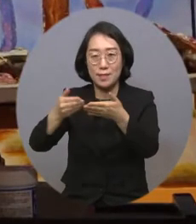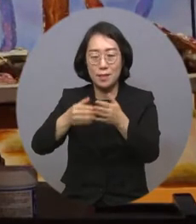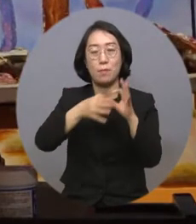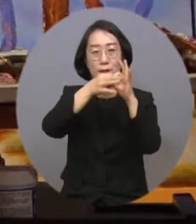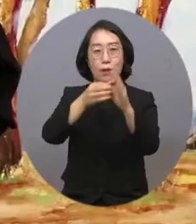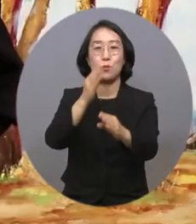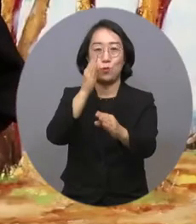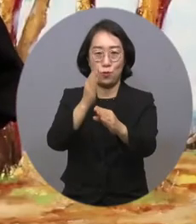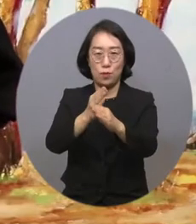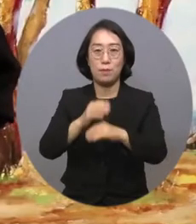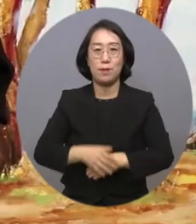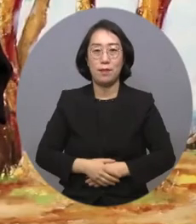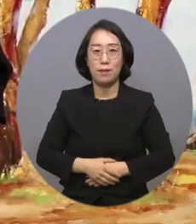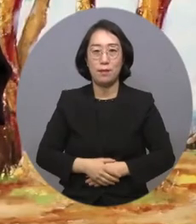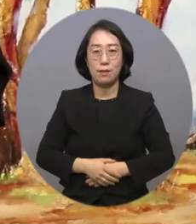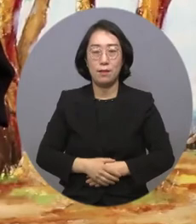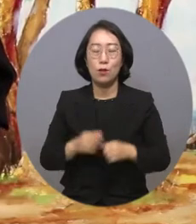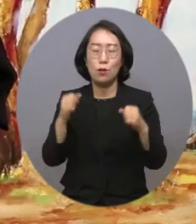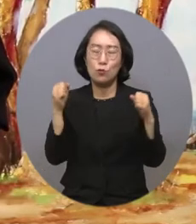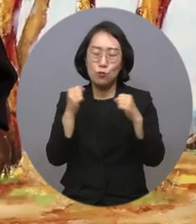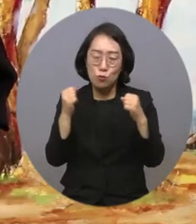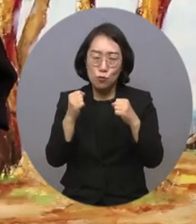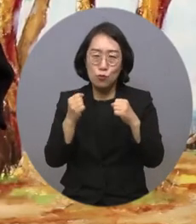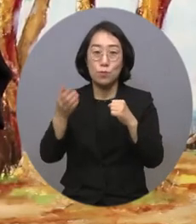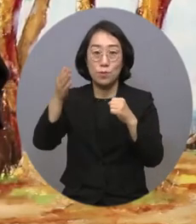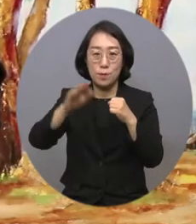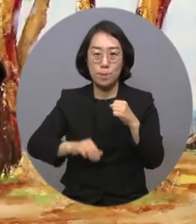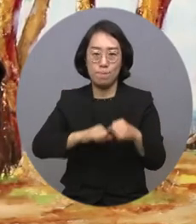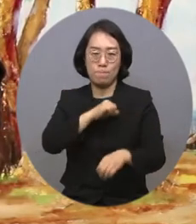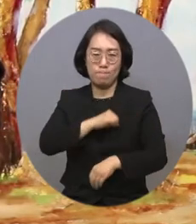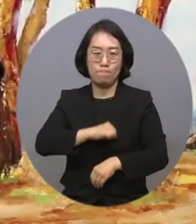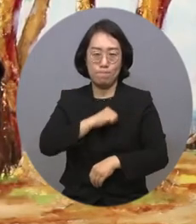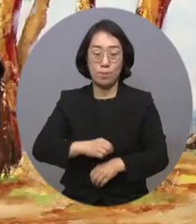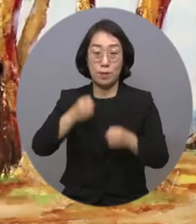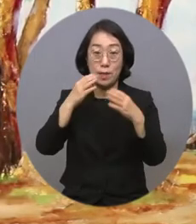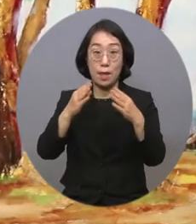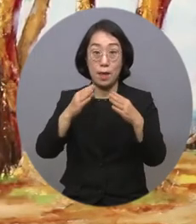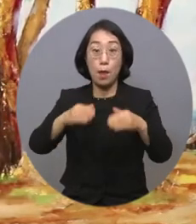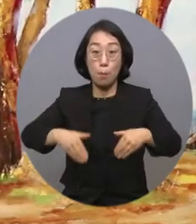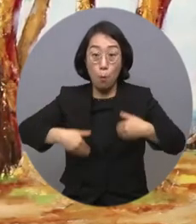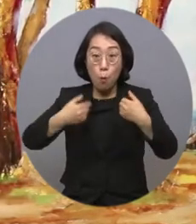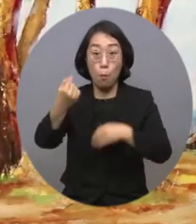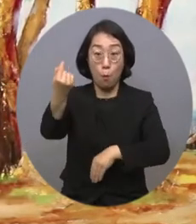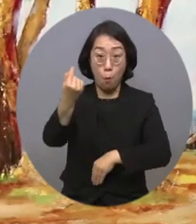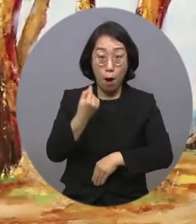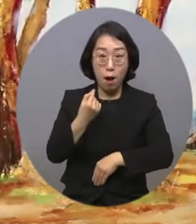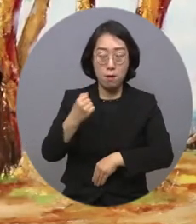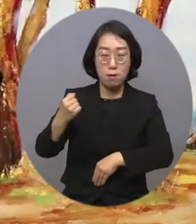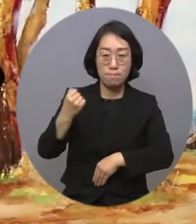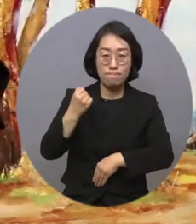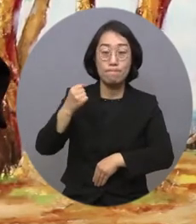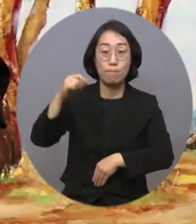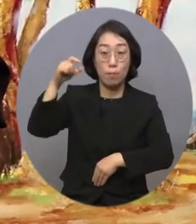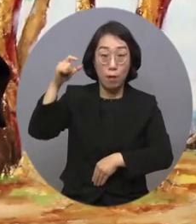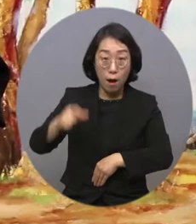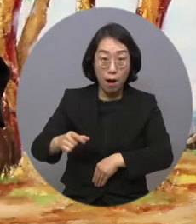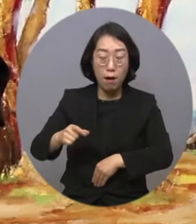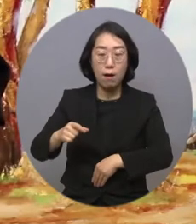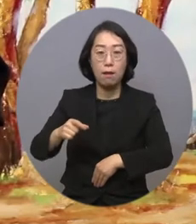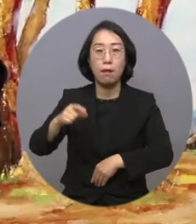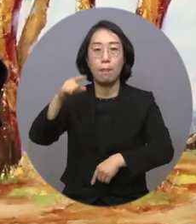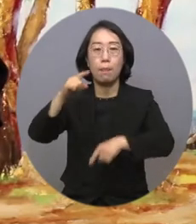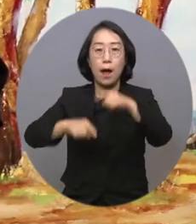있습니다. 추운 겨울을 이겨내고 곧 새봄을 맞이하는 소나무의 생명력을 멋스럽게 표현한